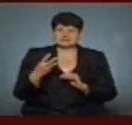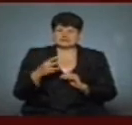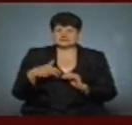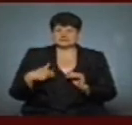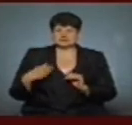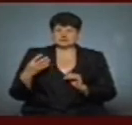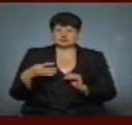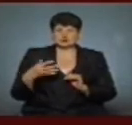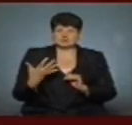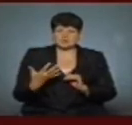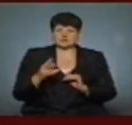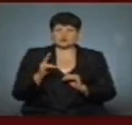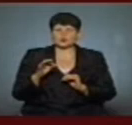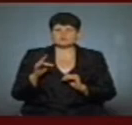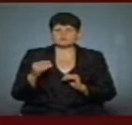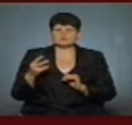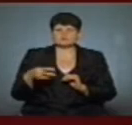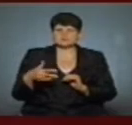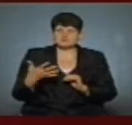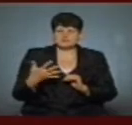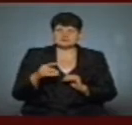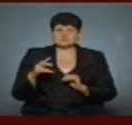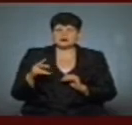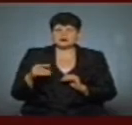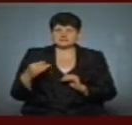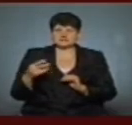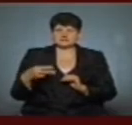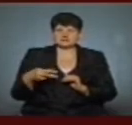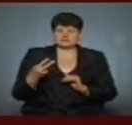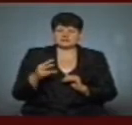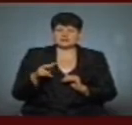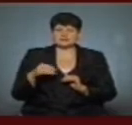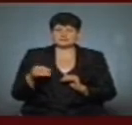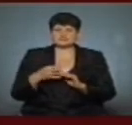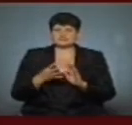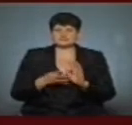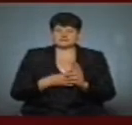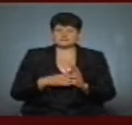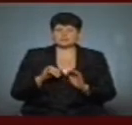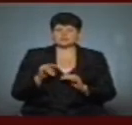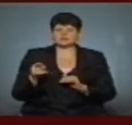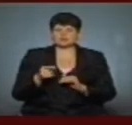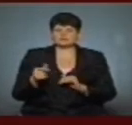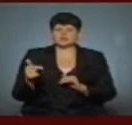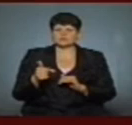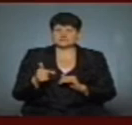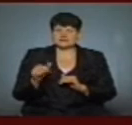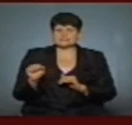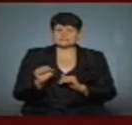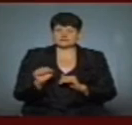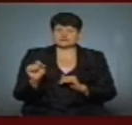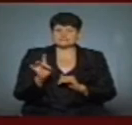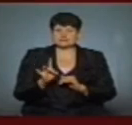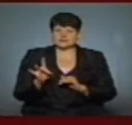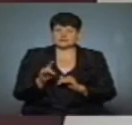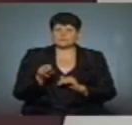Заліщицькому – 45, у Козівському – 25, у Збарецькому – 22, у Лановецькому – 19, у Тернопільському, Гусятинському і Теребовлянському